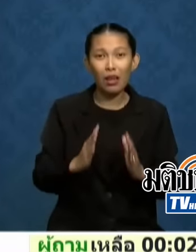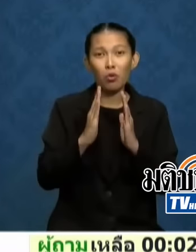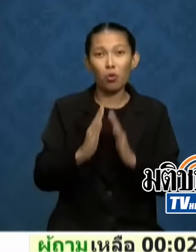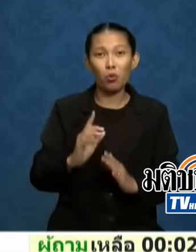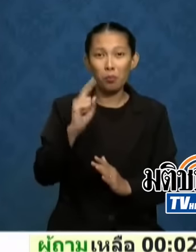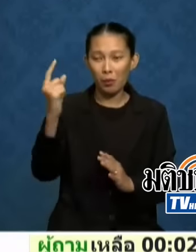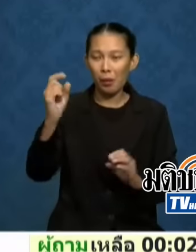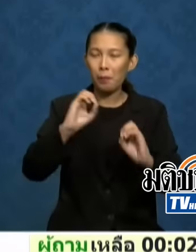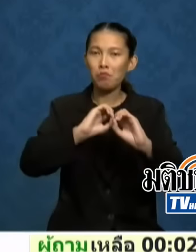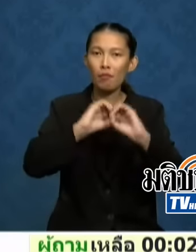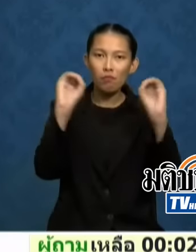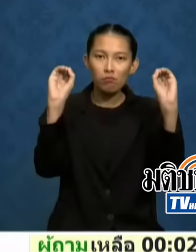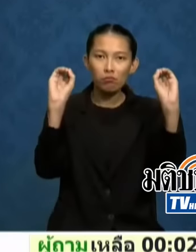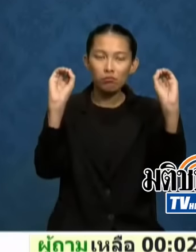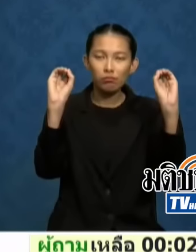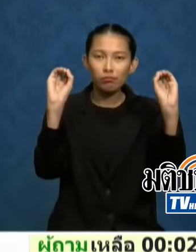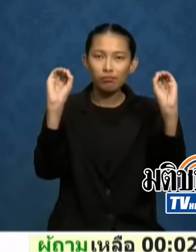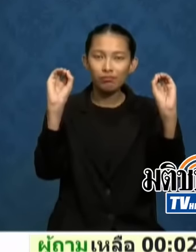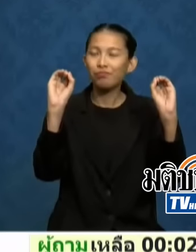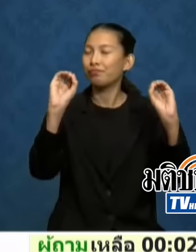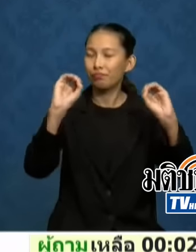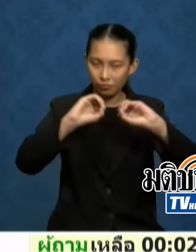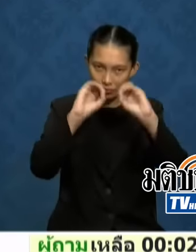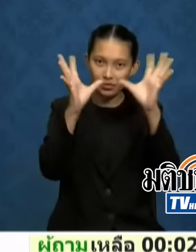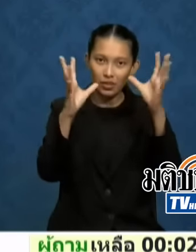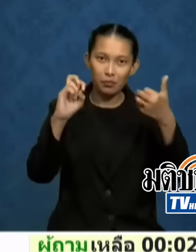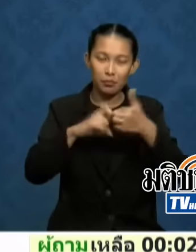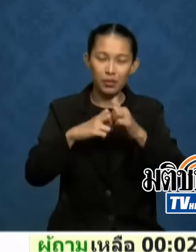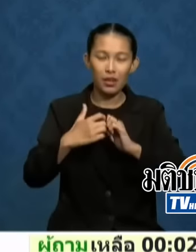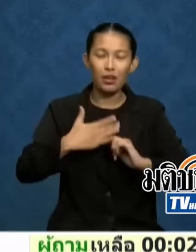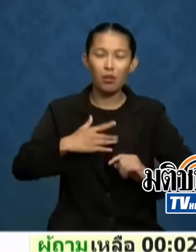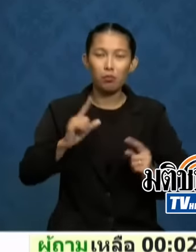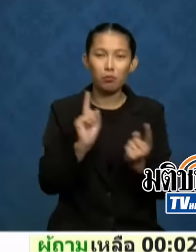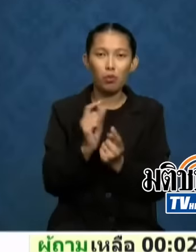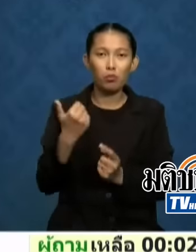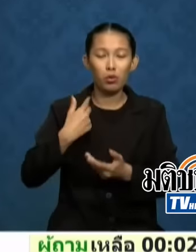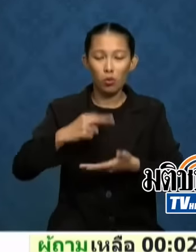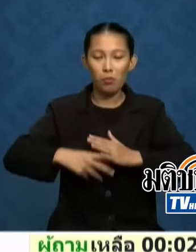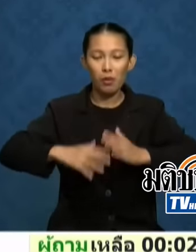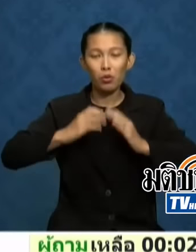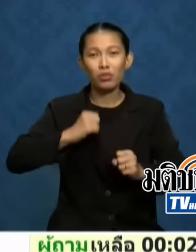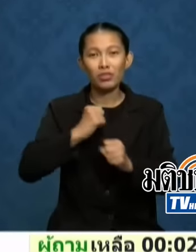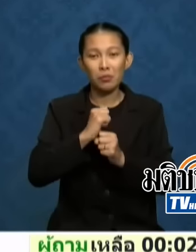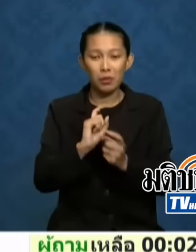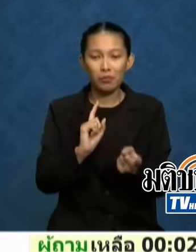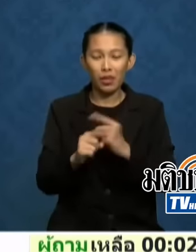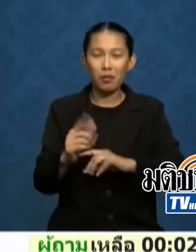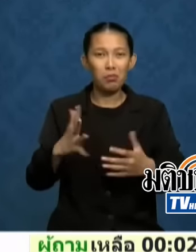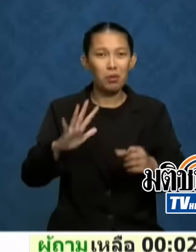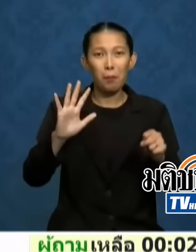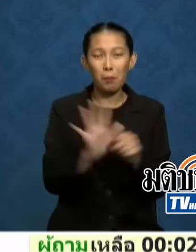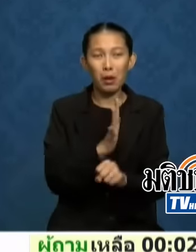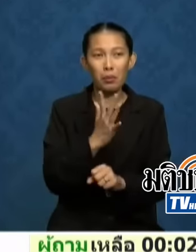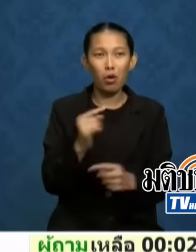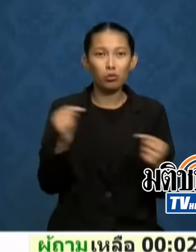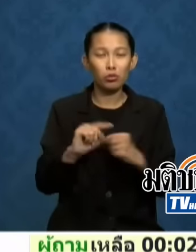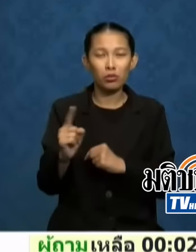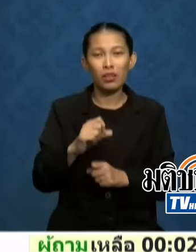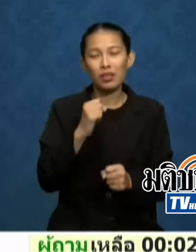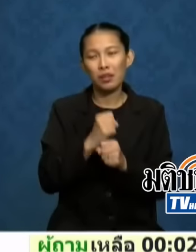มาทดแทนเลยนี่คือชัดเจนมากๆในปัญหาที่เราเจอปัจจุบันเราไม่มีบุคลากรเข้ามาทดแทนไม่เพียงพอในการที่จะ